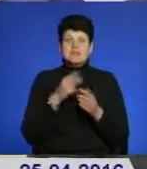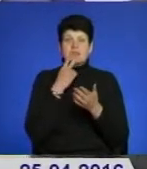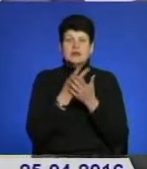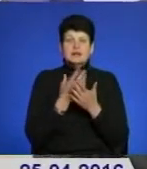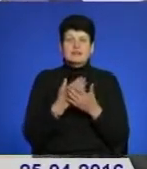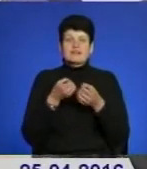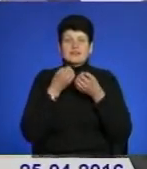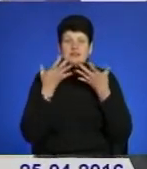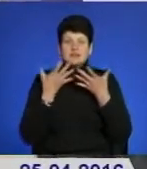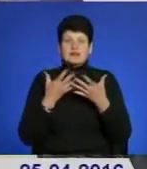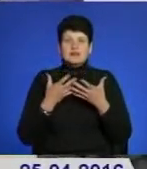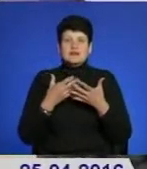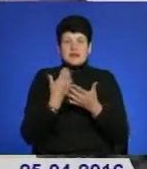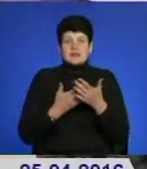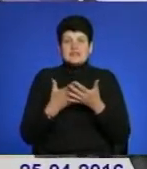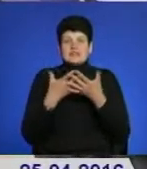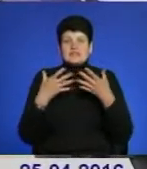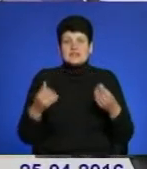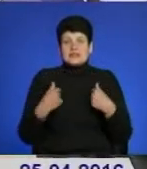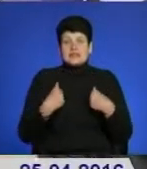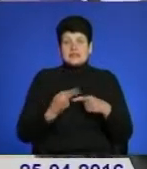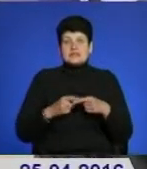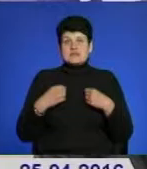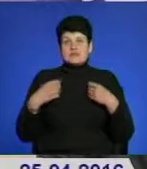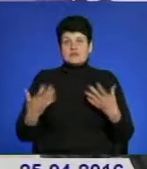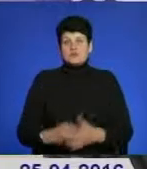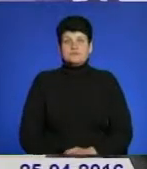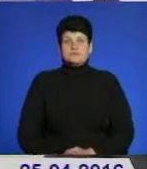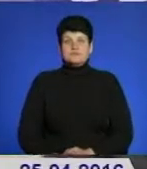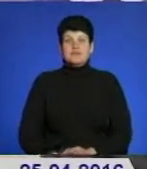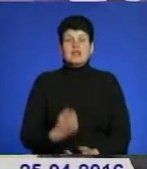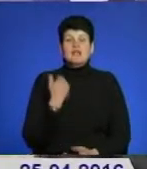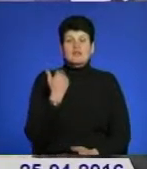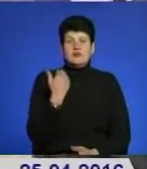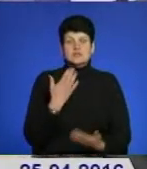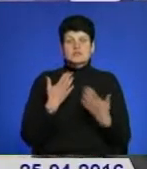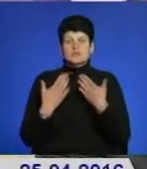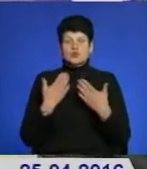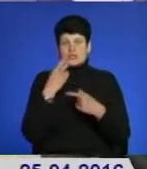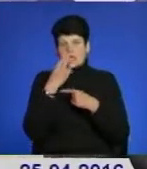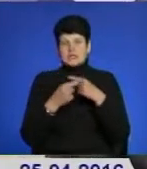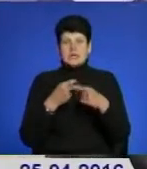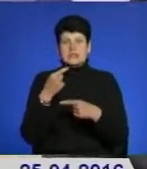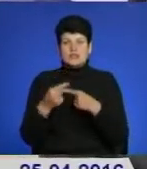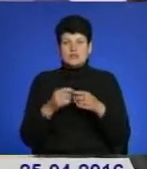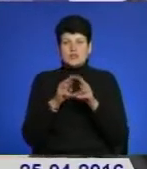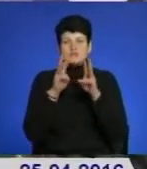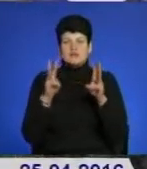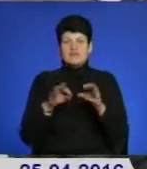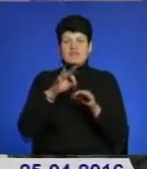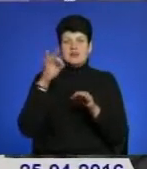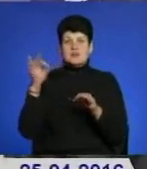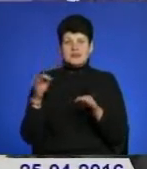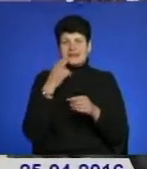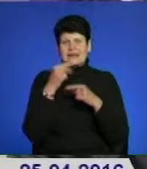символ розквіту, символ весни. Це є для мене, це свято. Ваше ставлення до традиції освячувати вербу? Традиція,